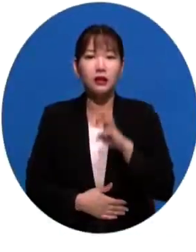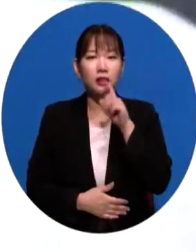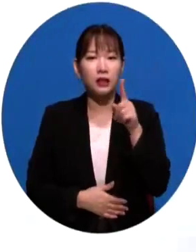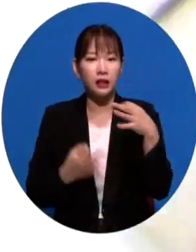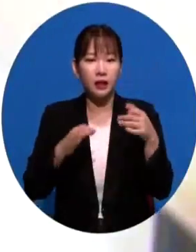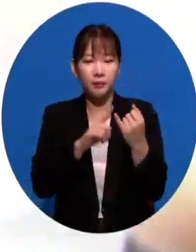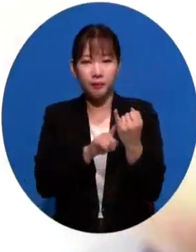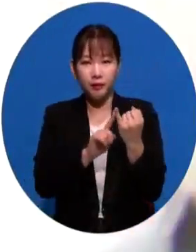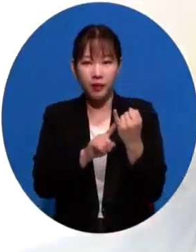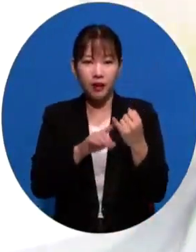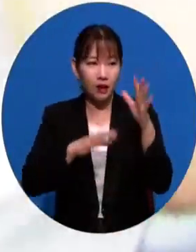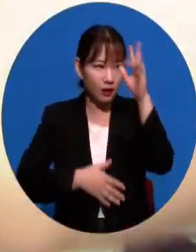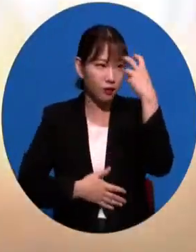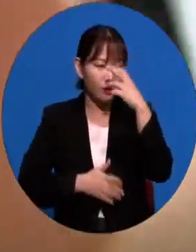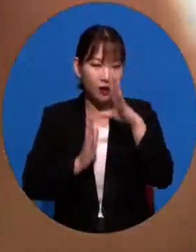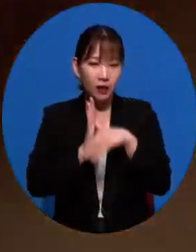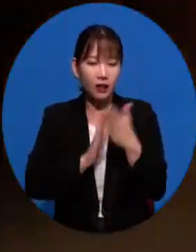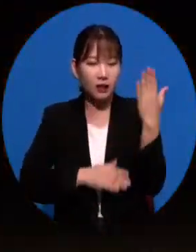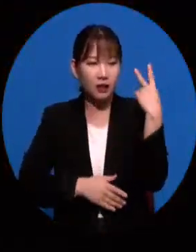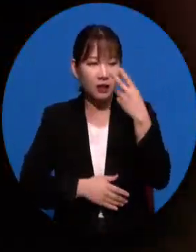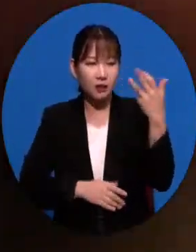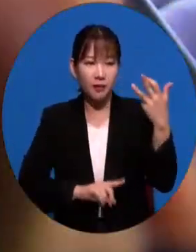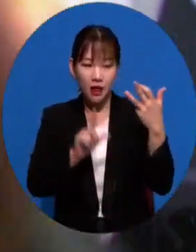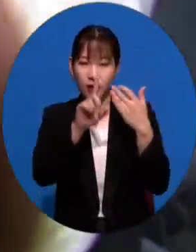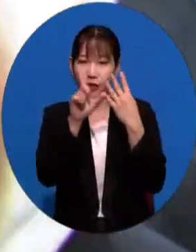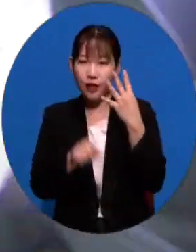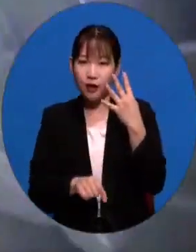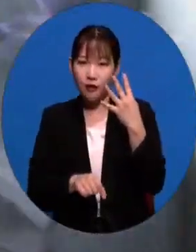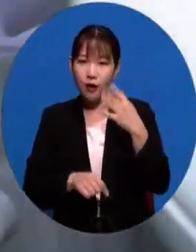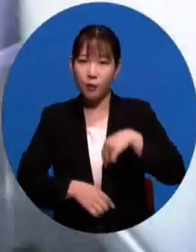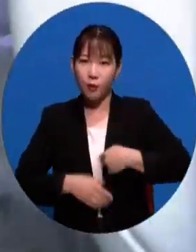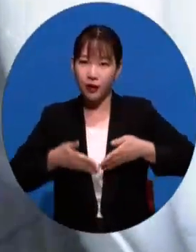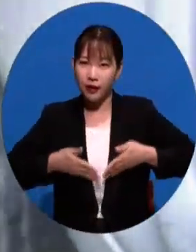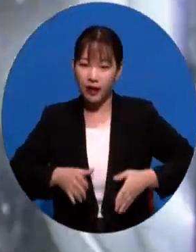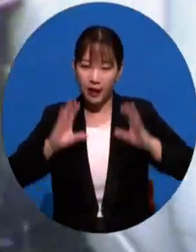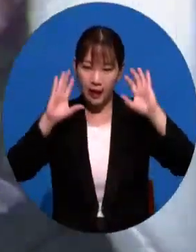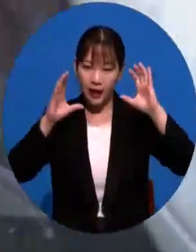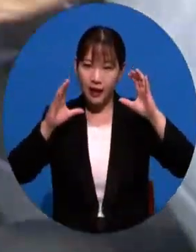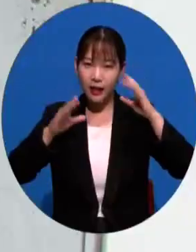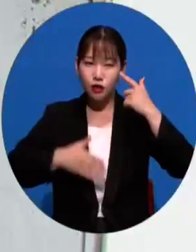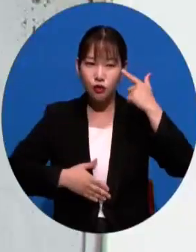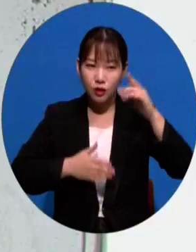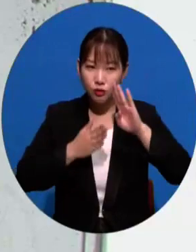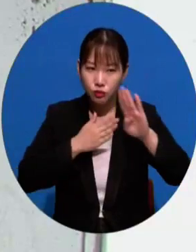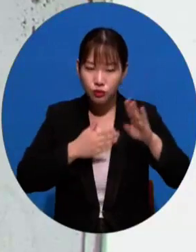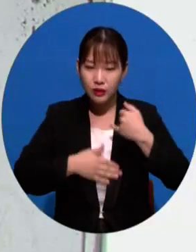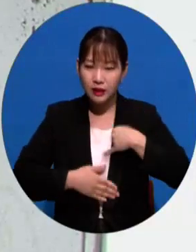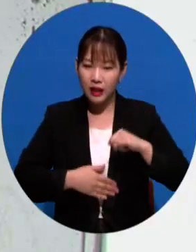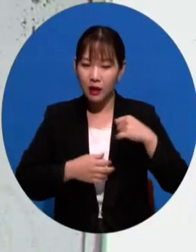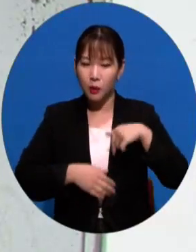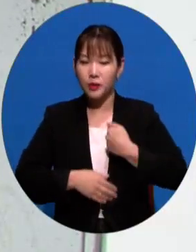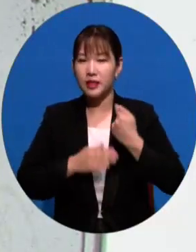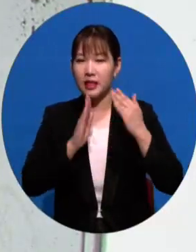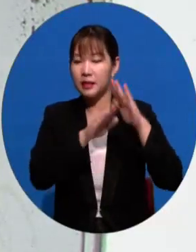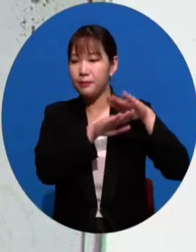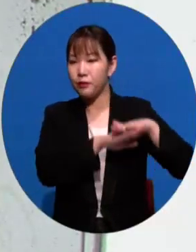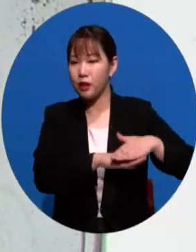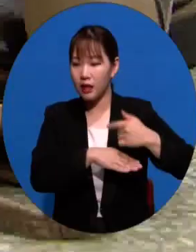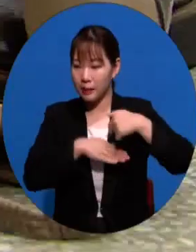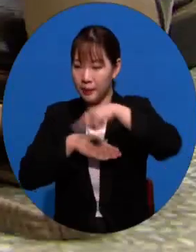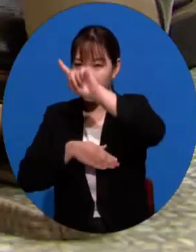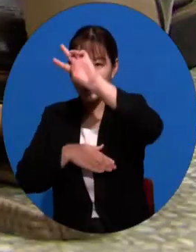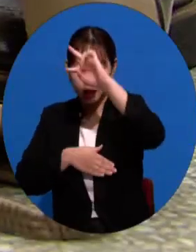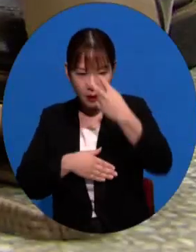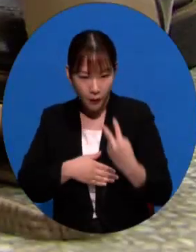31살 김모 씨는 경찰 조사에서 지난 2018년 4월 자신이 낳은 생후 6일 된 딸을 홀로 남겨둔 채 3시간가량